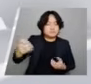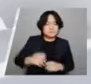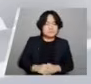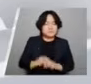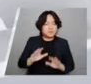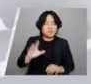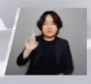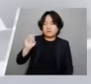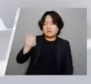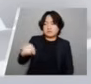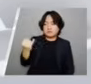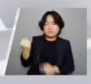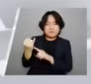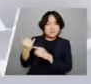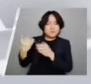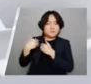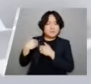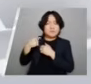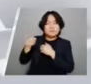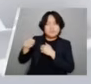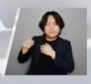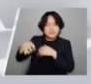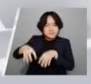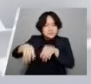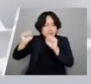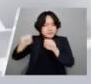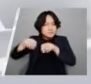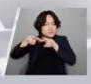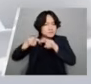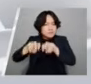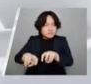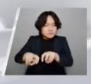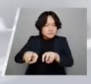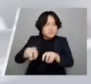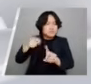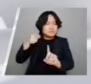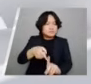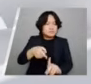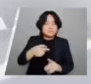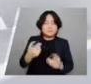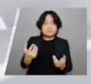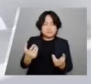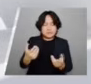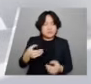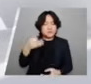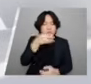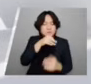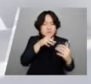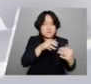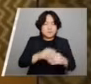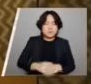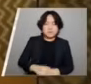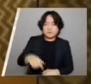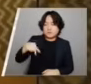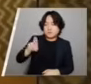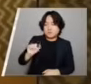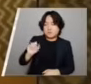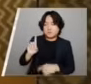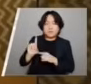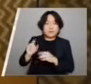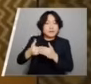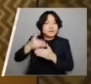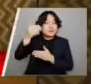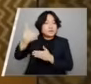may maghahain ng reklamo para makapag-imbestiga. Kaya ang Quadcom maglalabas na ng partial committee report sa susunod na linggo. If that is